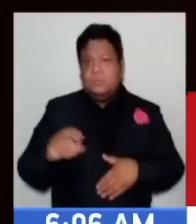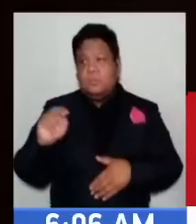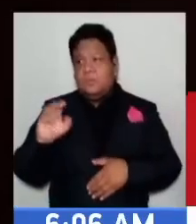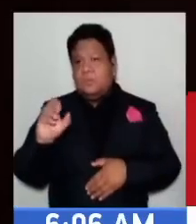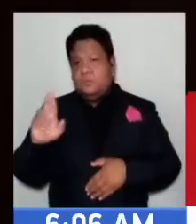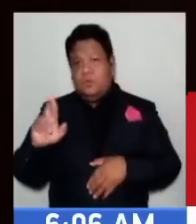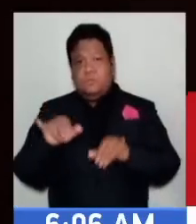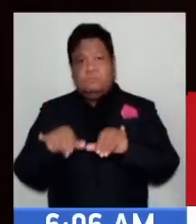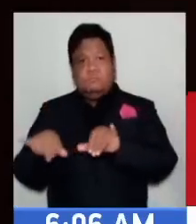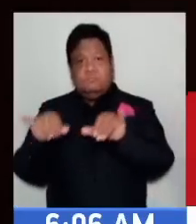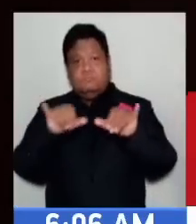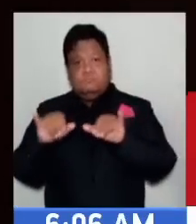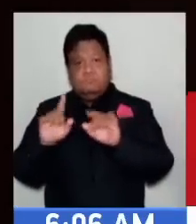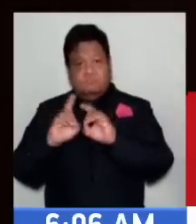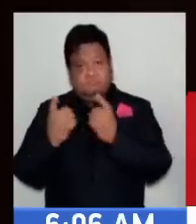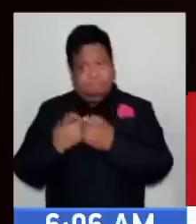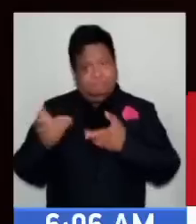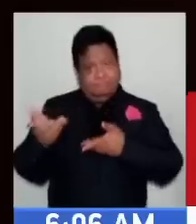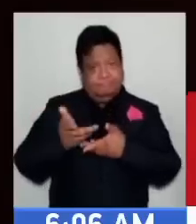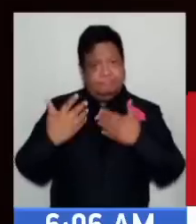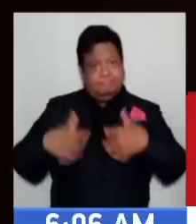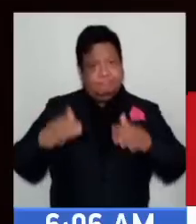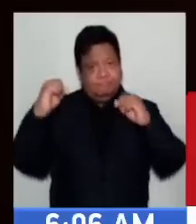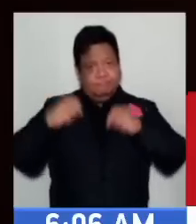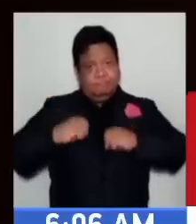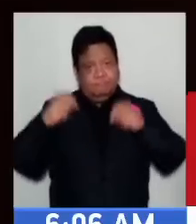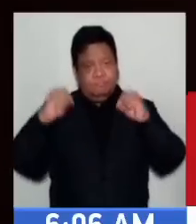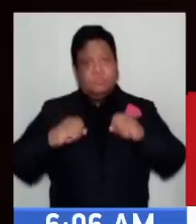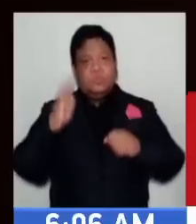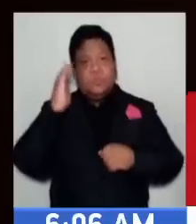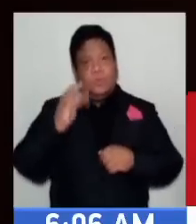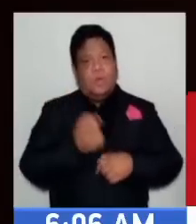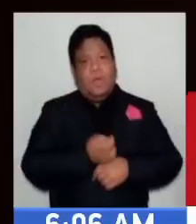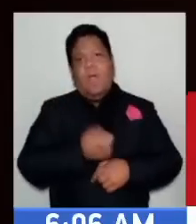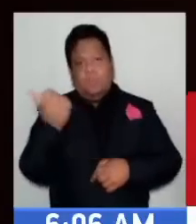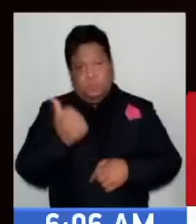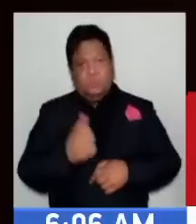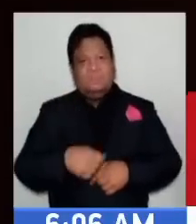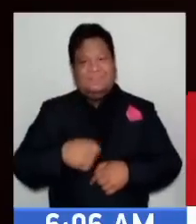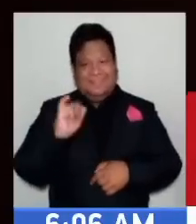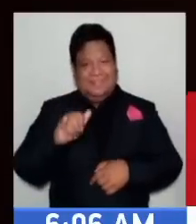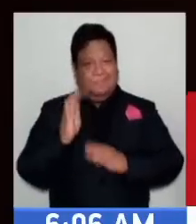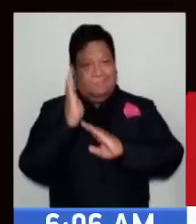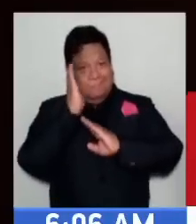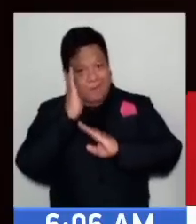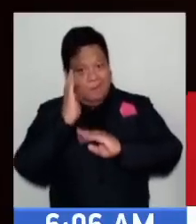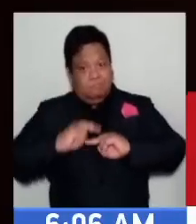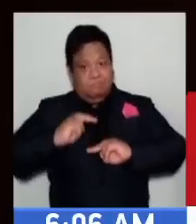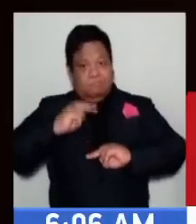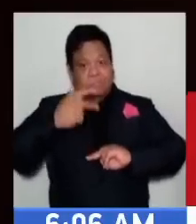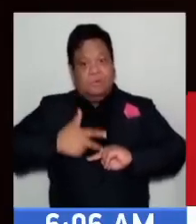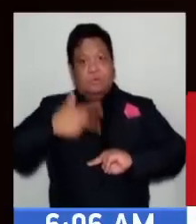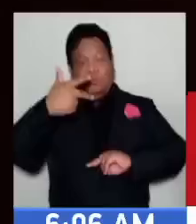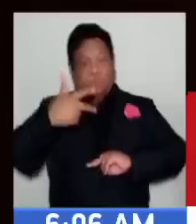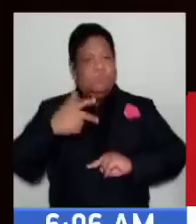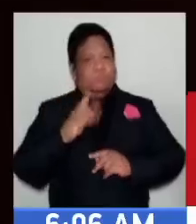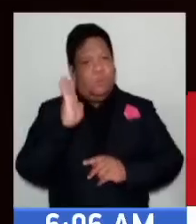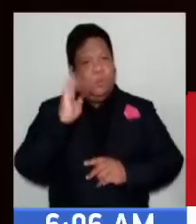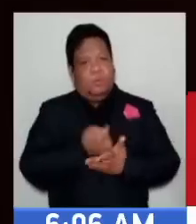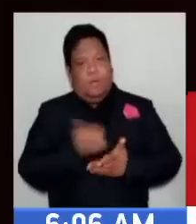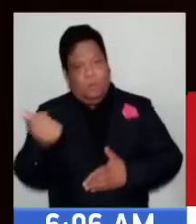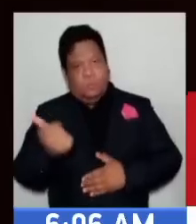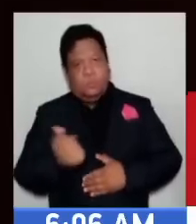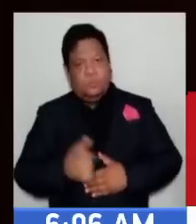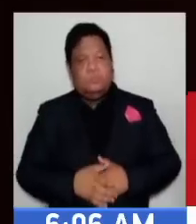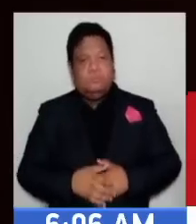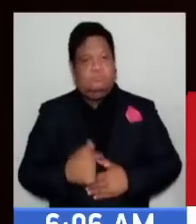had already come to an agreement with that we would remove the triple deck beds. So I'm very surprised